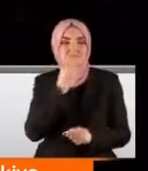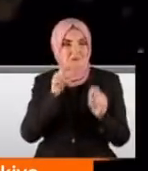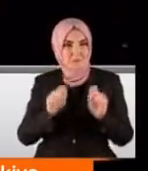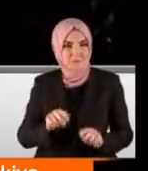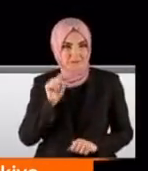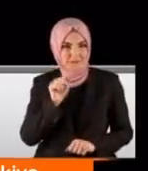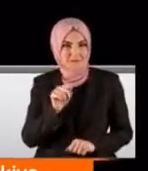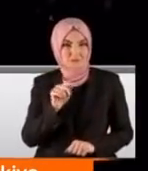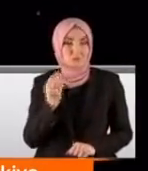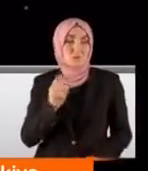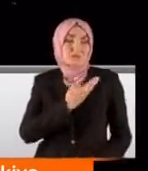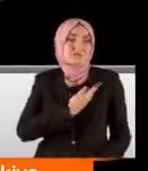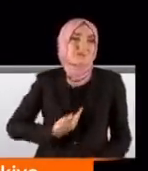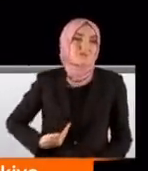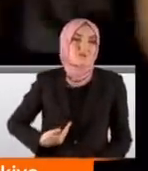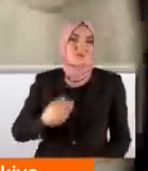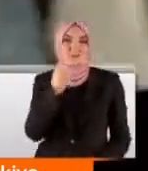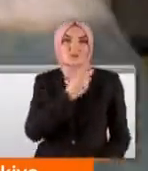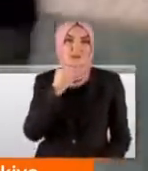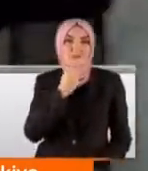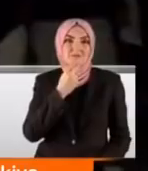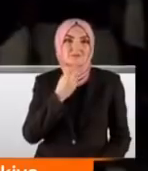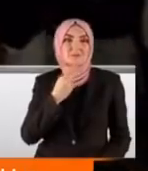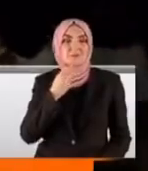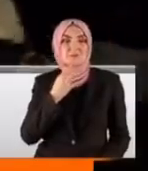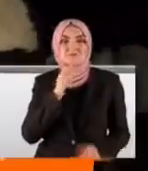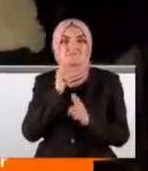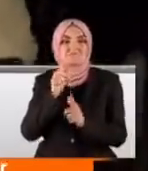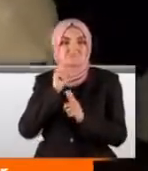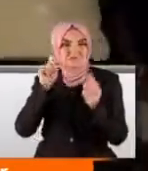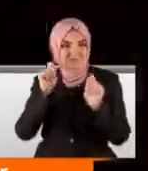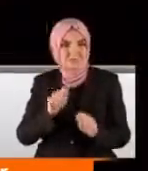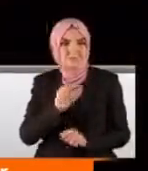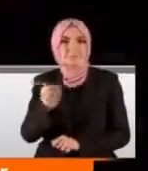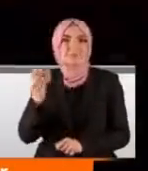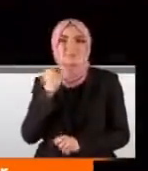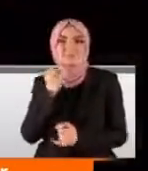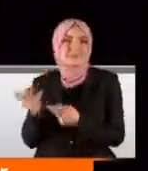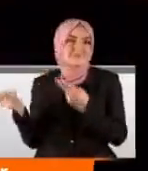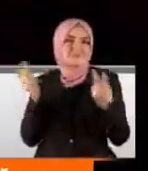En sevilen şarkılarını söyleyen grup davetlilere adeta müzik ziyafeti yaşattı.